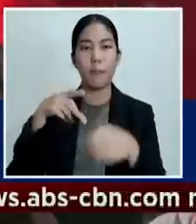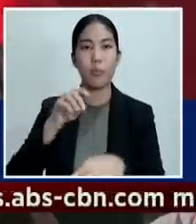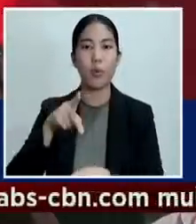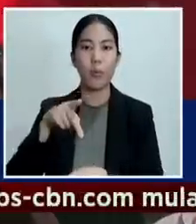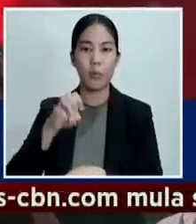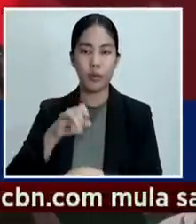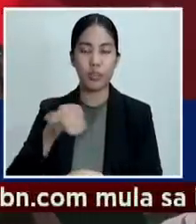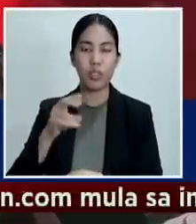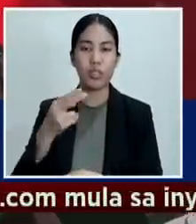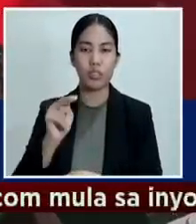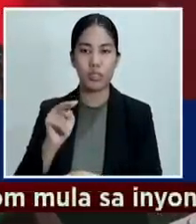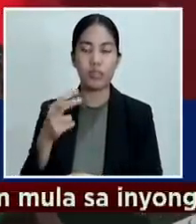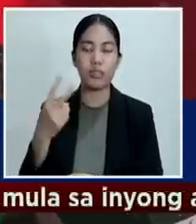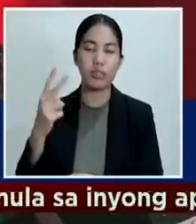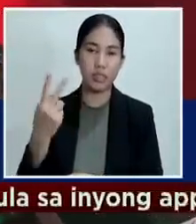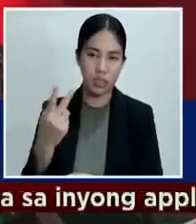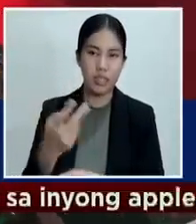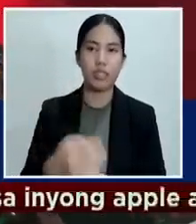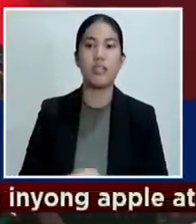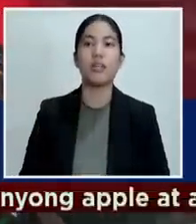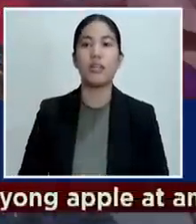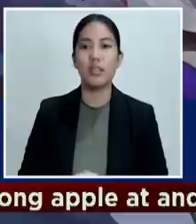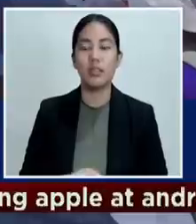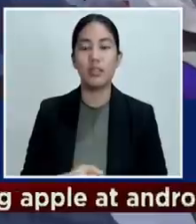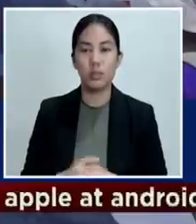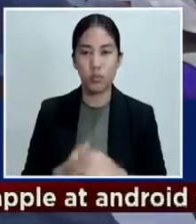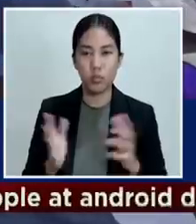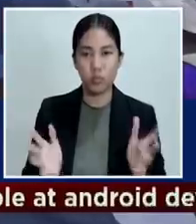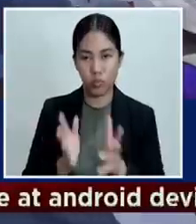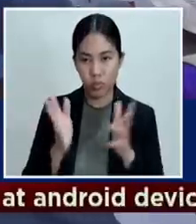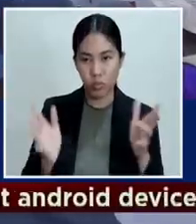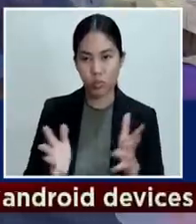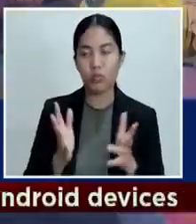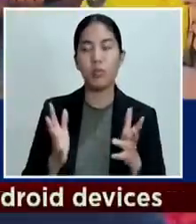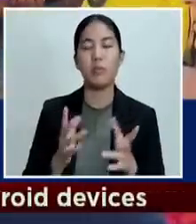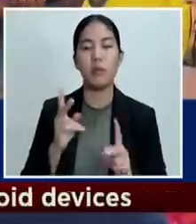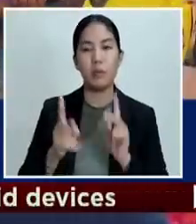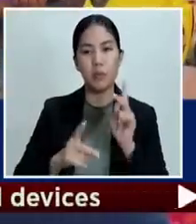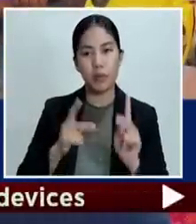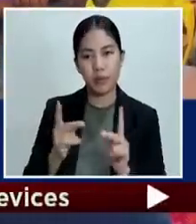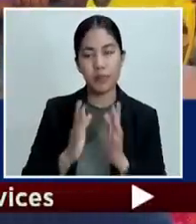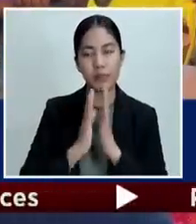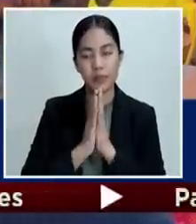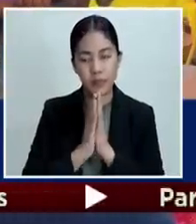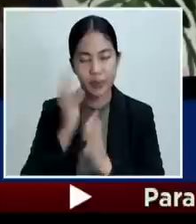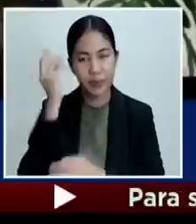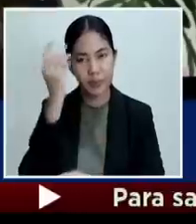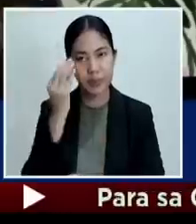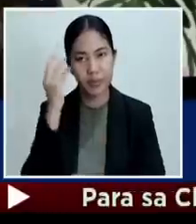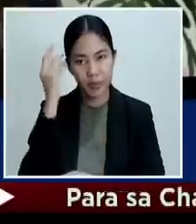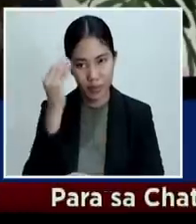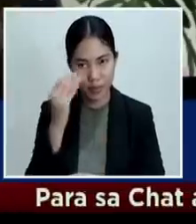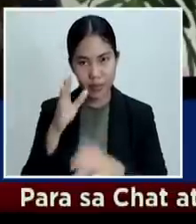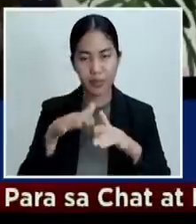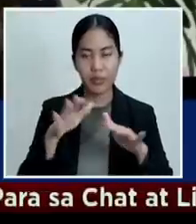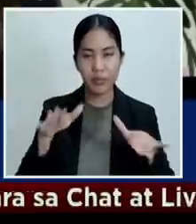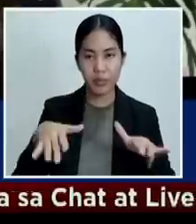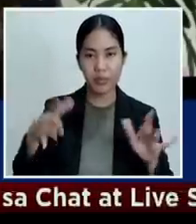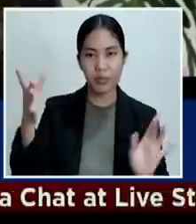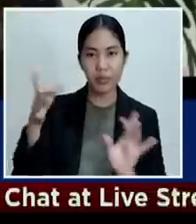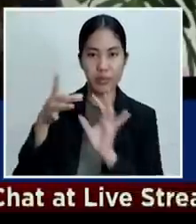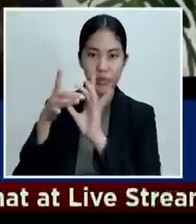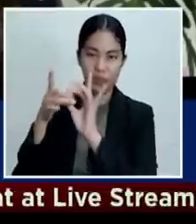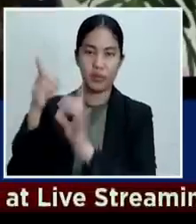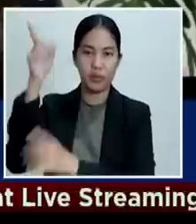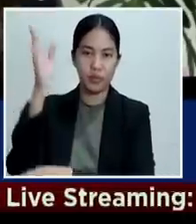ay maging paanyaya ang pagtitipon para magnilay-nilay at mas mapalapit sa Diyos ang kabataan. Very important siya especially now